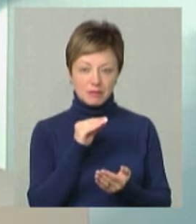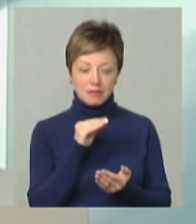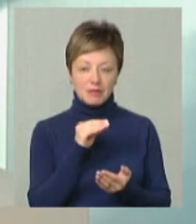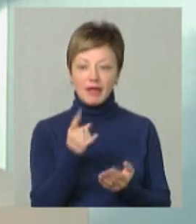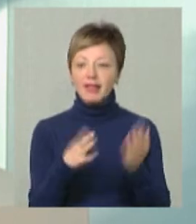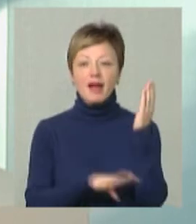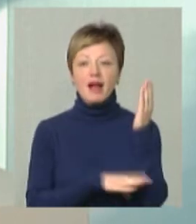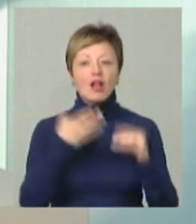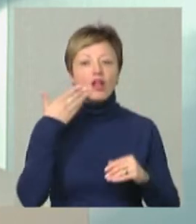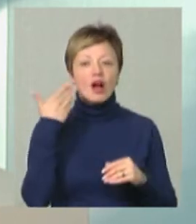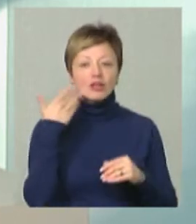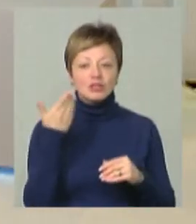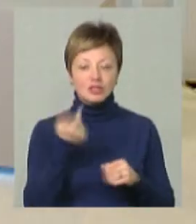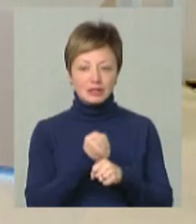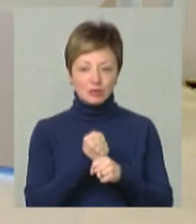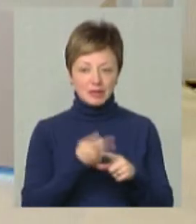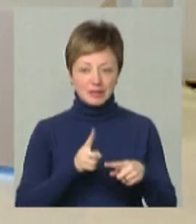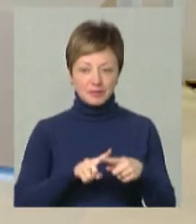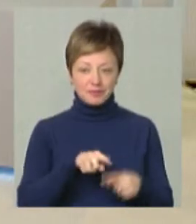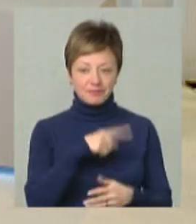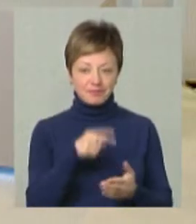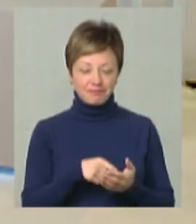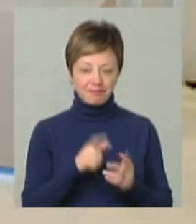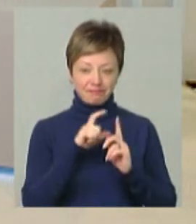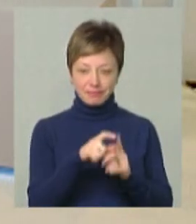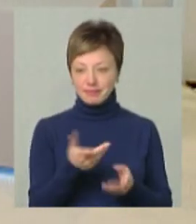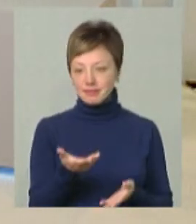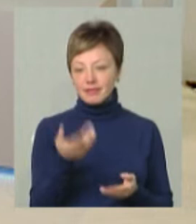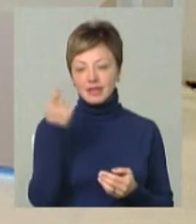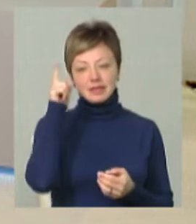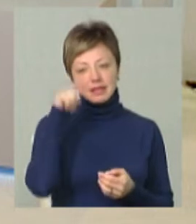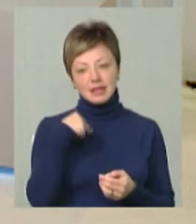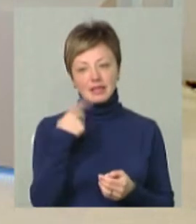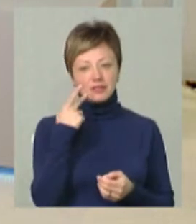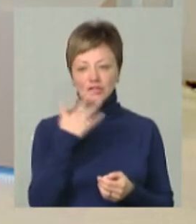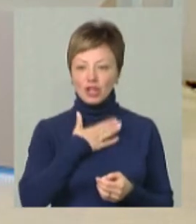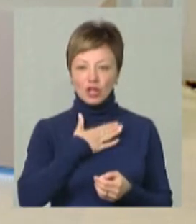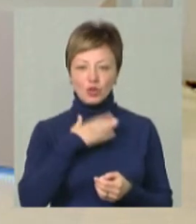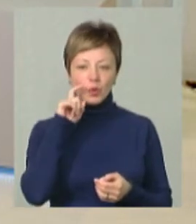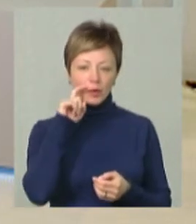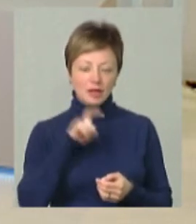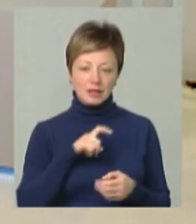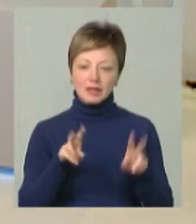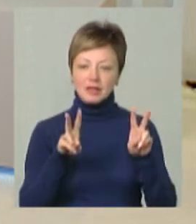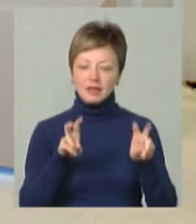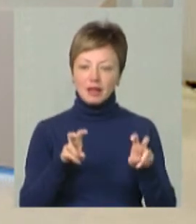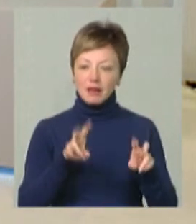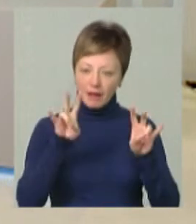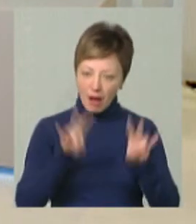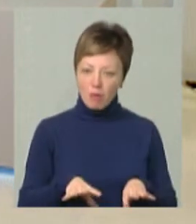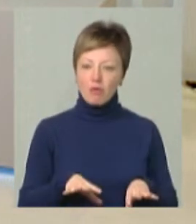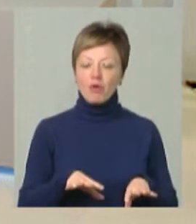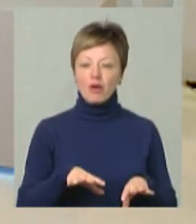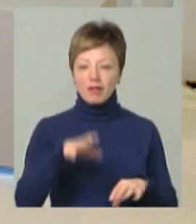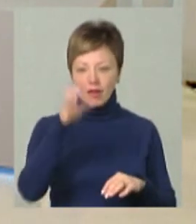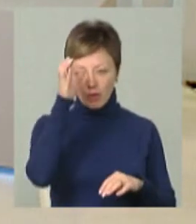з якими деревами легше його досягнути? Ви знаєте, я завжди за наші українські, я їх називаю аборигенними, але не тільки я,